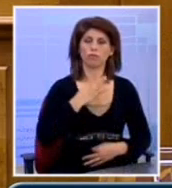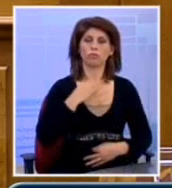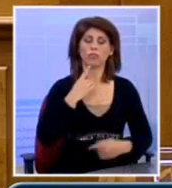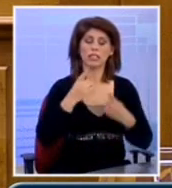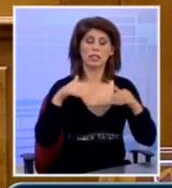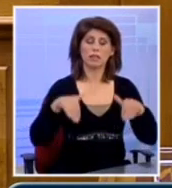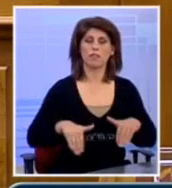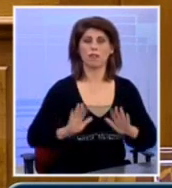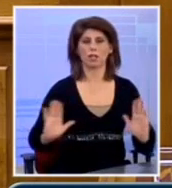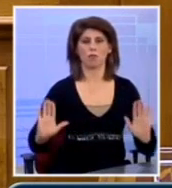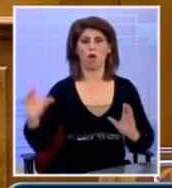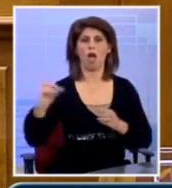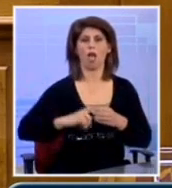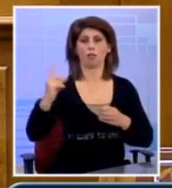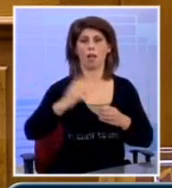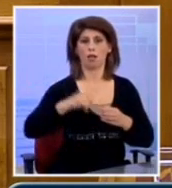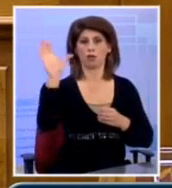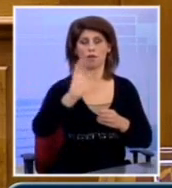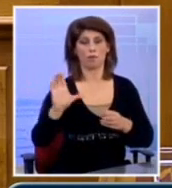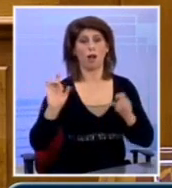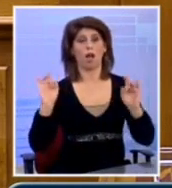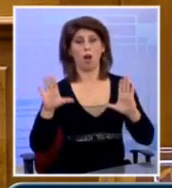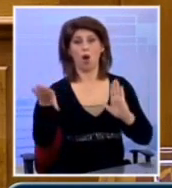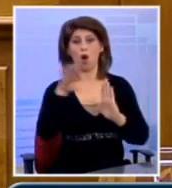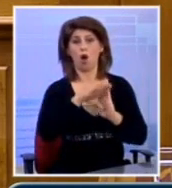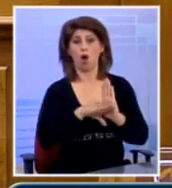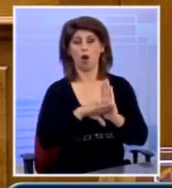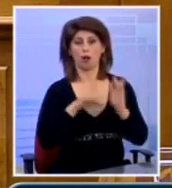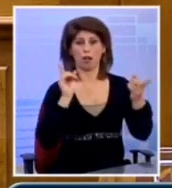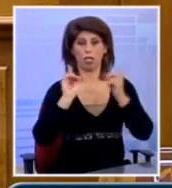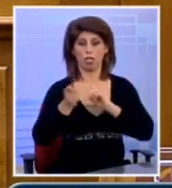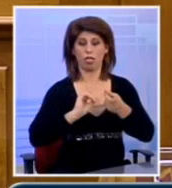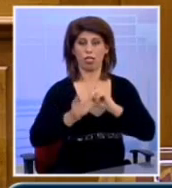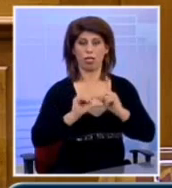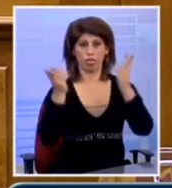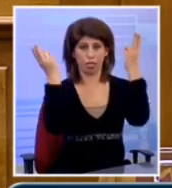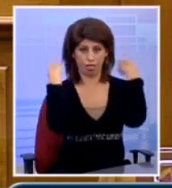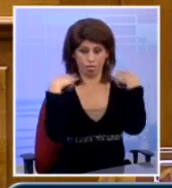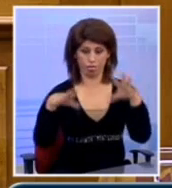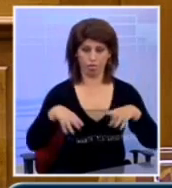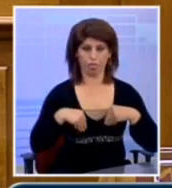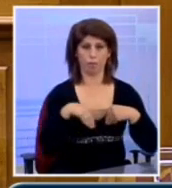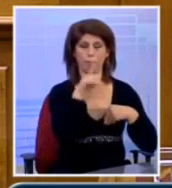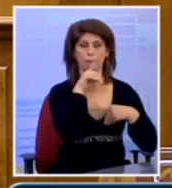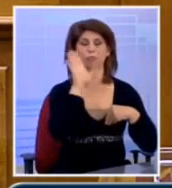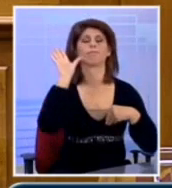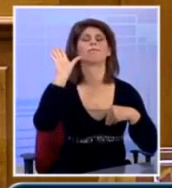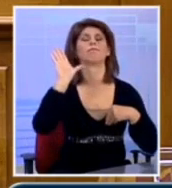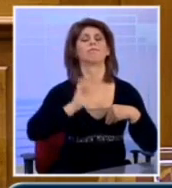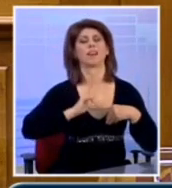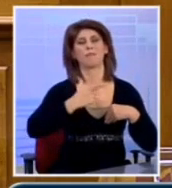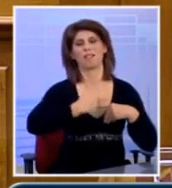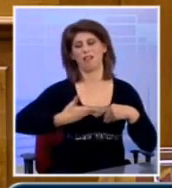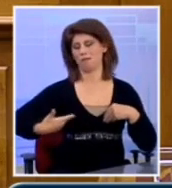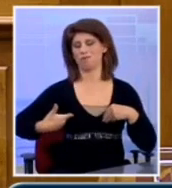μας. Αλλά αν εφόρον συνθηκολόγηση, μην περιμένετε από μας. Αυτό